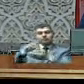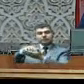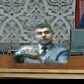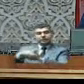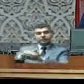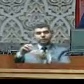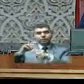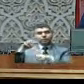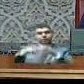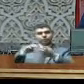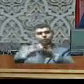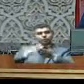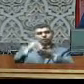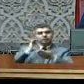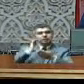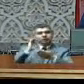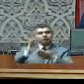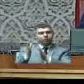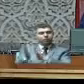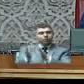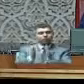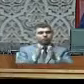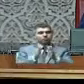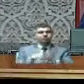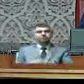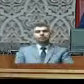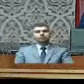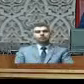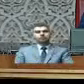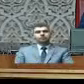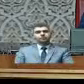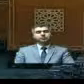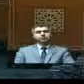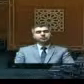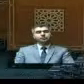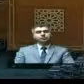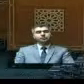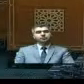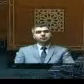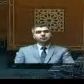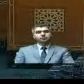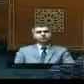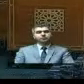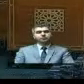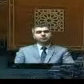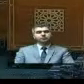من التساقطات الثلجية. تفضل سيد الوزير.